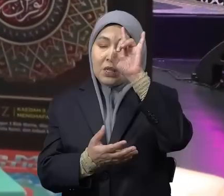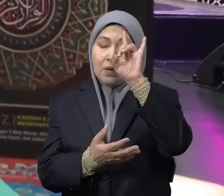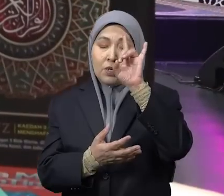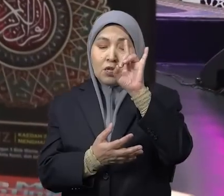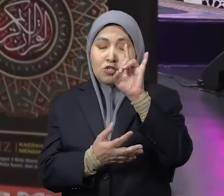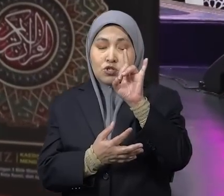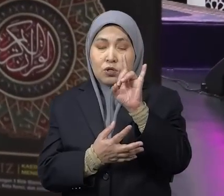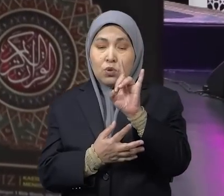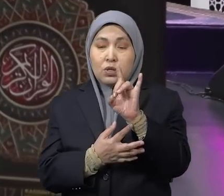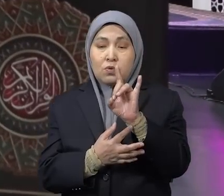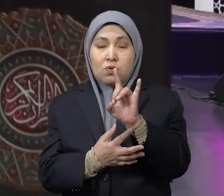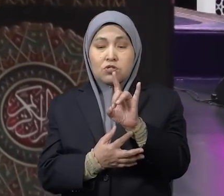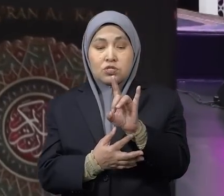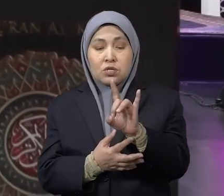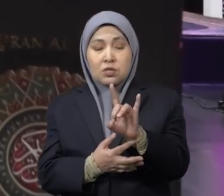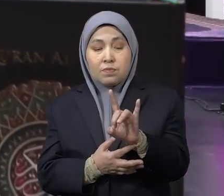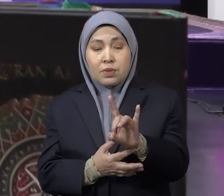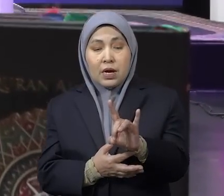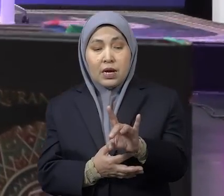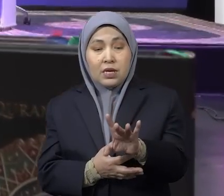من الشيطان الرجيم